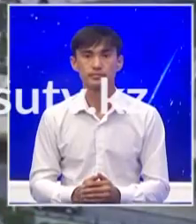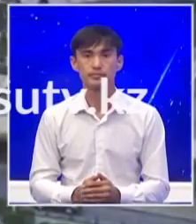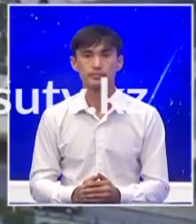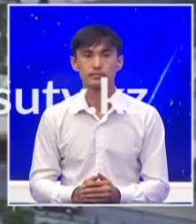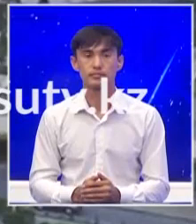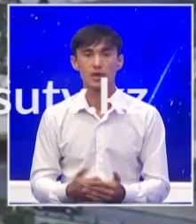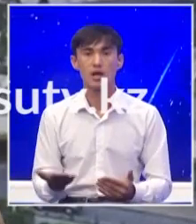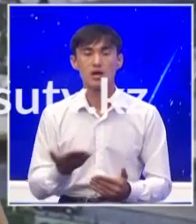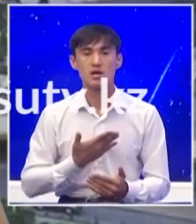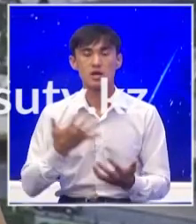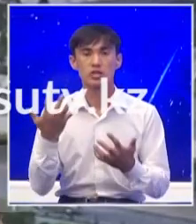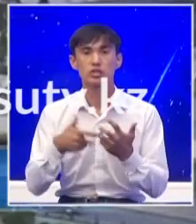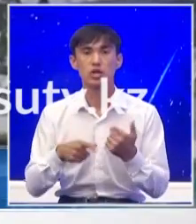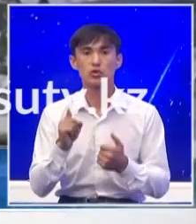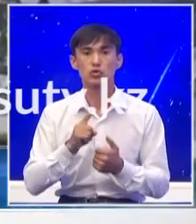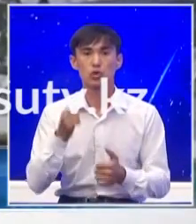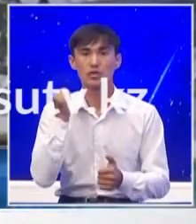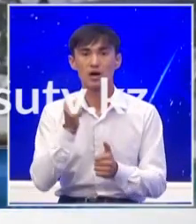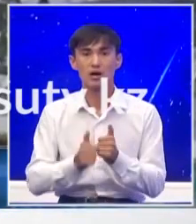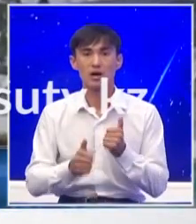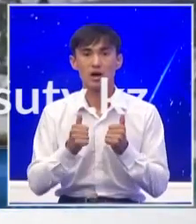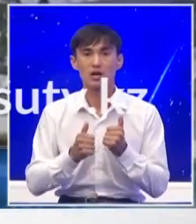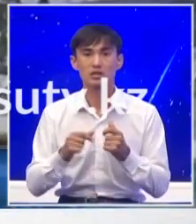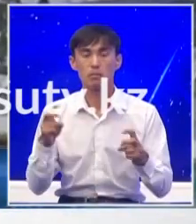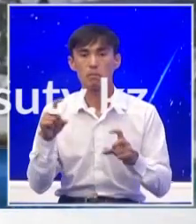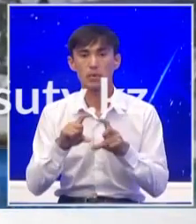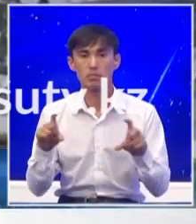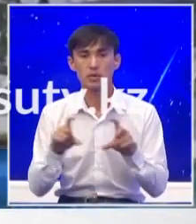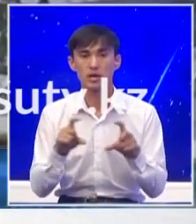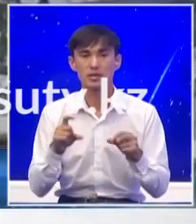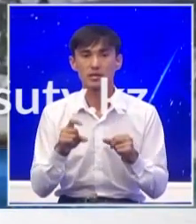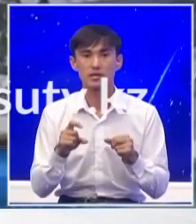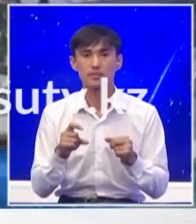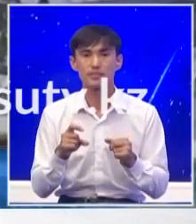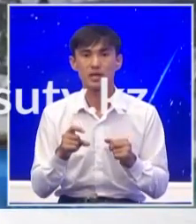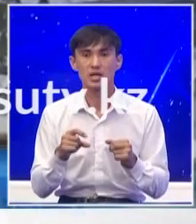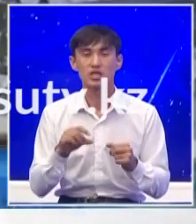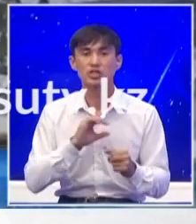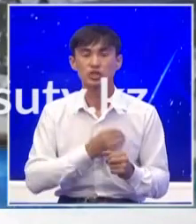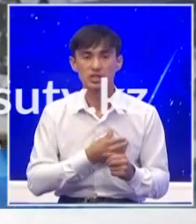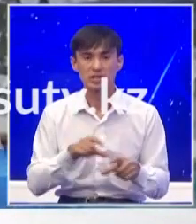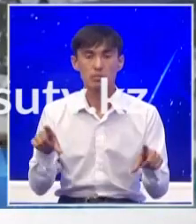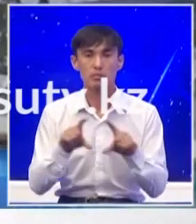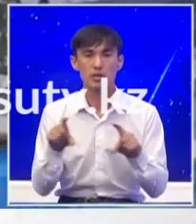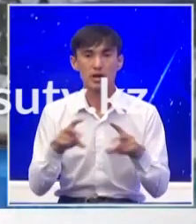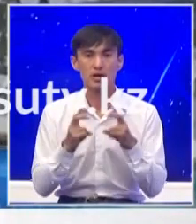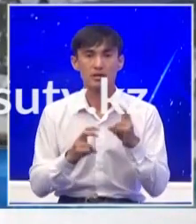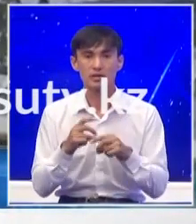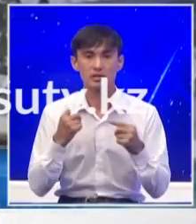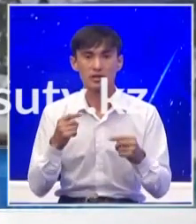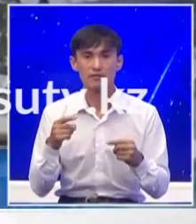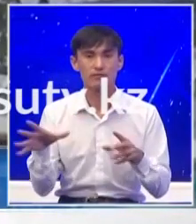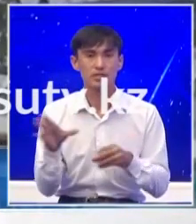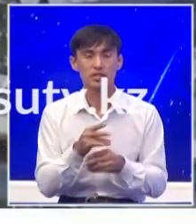Я считаю, что на каждом предприятии, пусть это госпредприятие, пусть это какое-то частное предприятие, везде должны быть такие